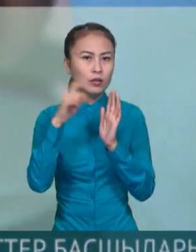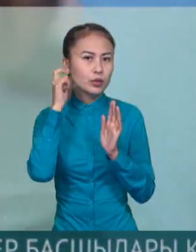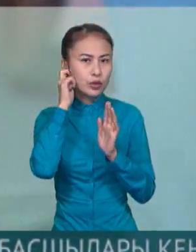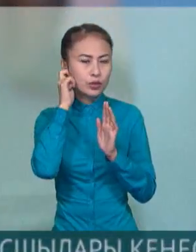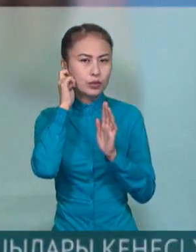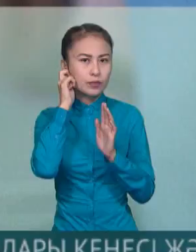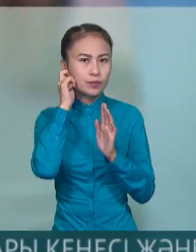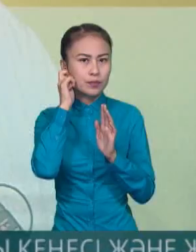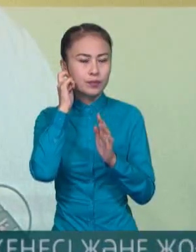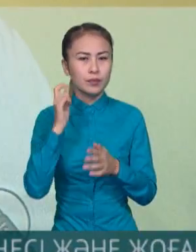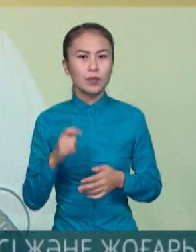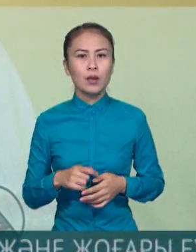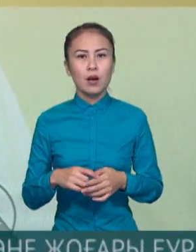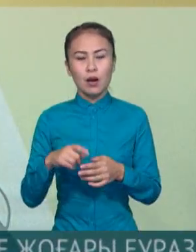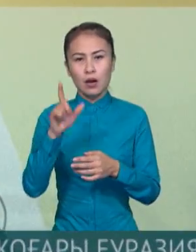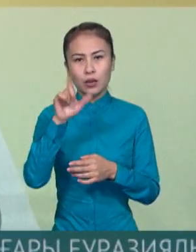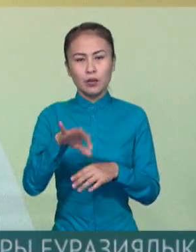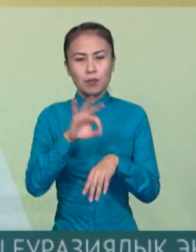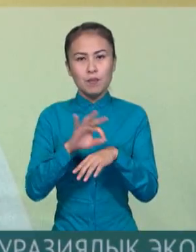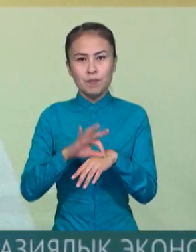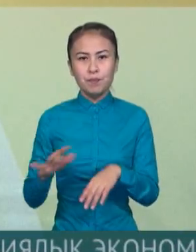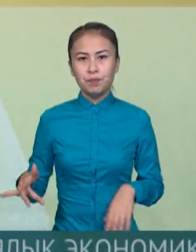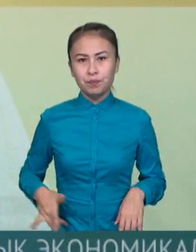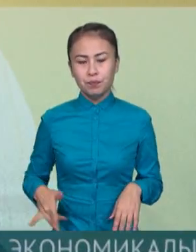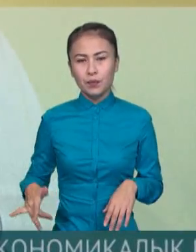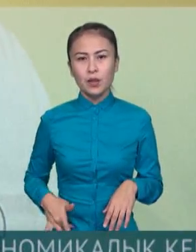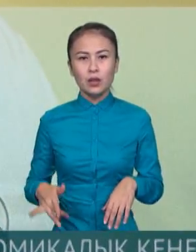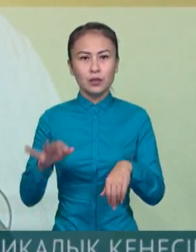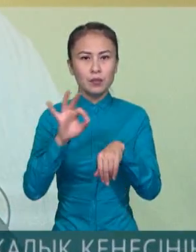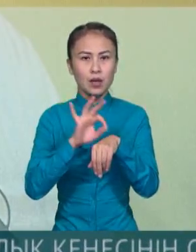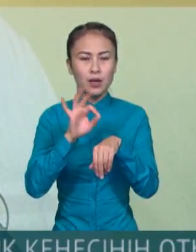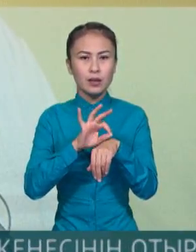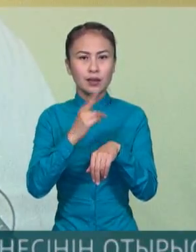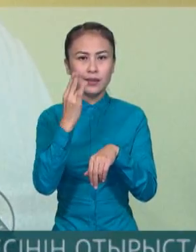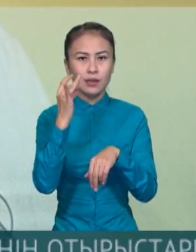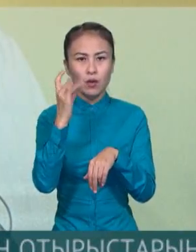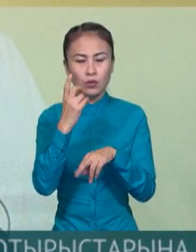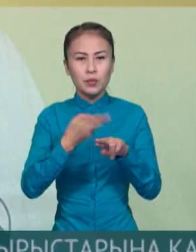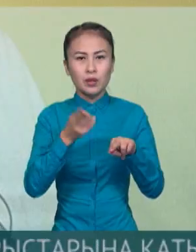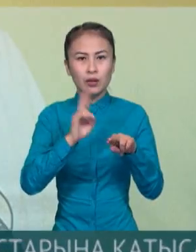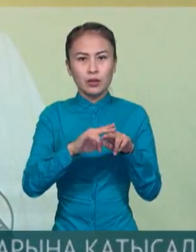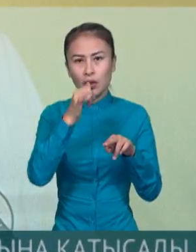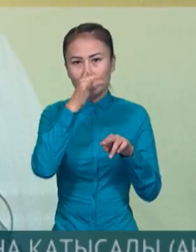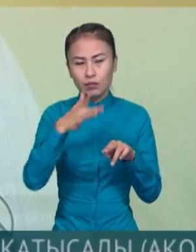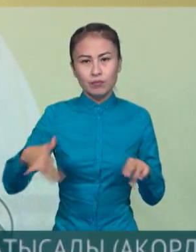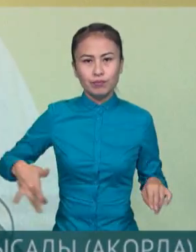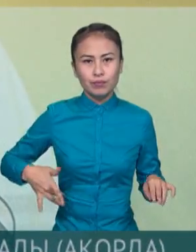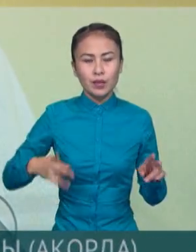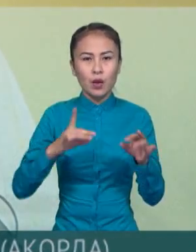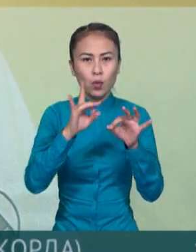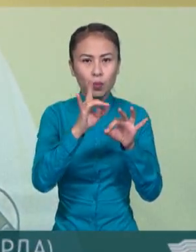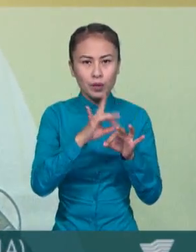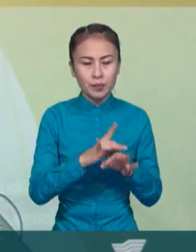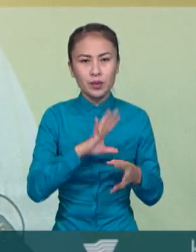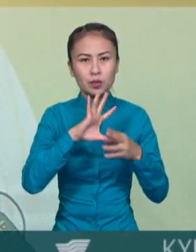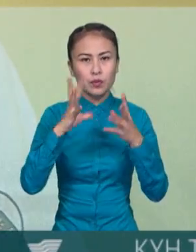Цирроз печени. Пациенттің диагнозы бауыр циррозы. Қан тобы сәйкес келмегендіктен науқастың ағзасындағы арнайы антиденелерді жою қажет.